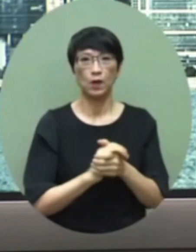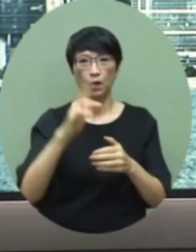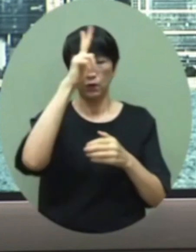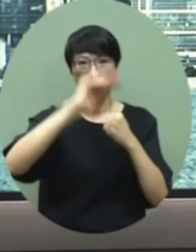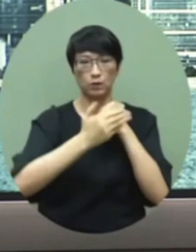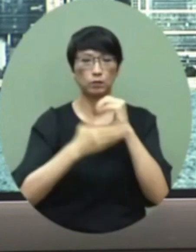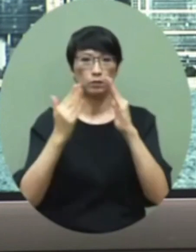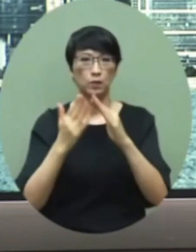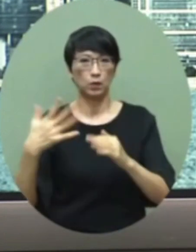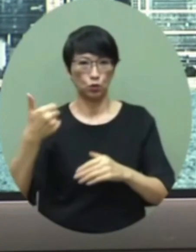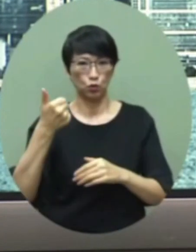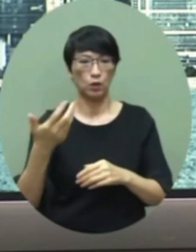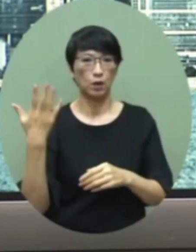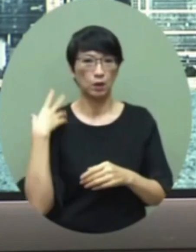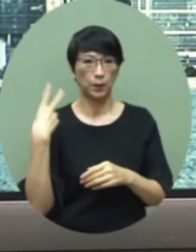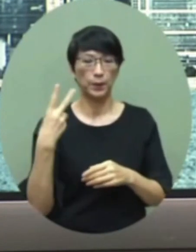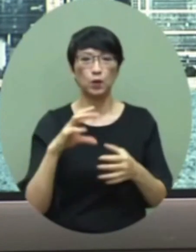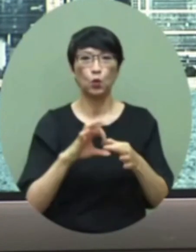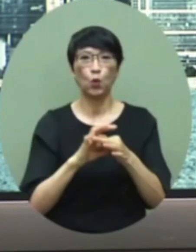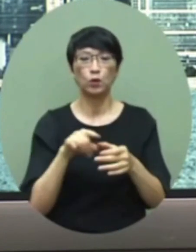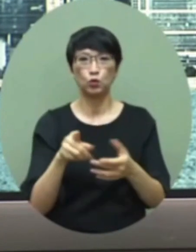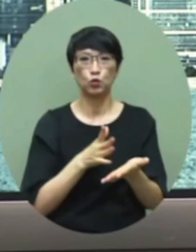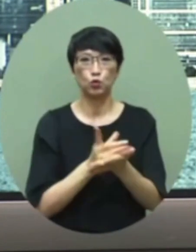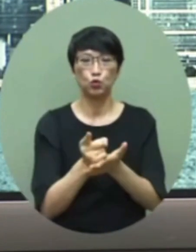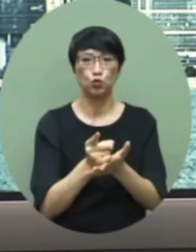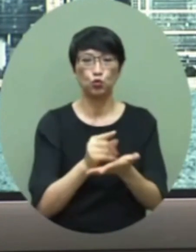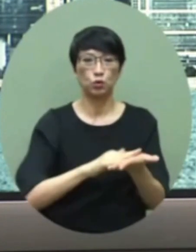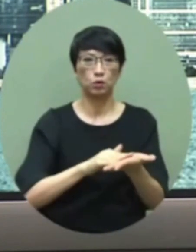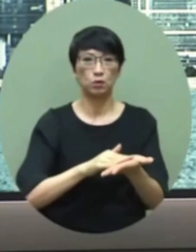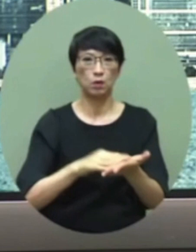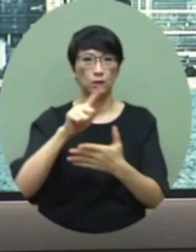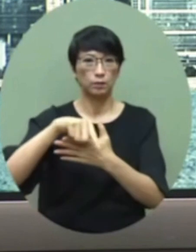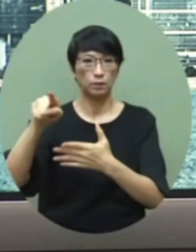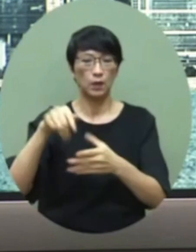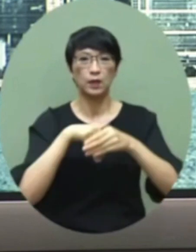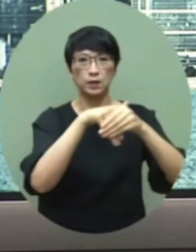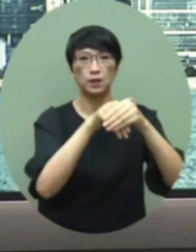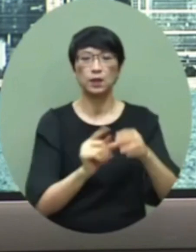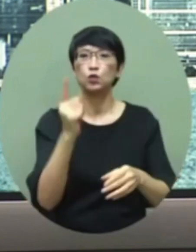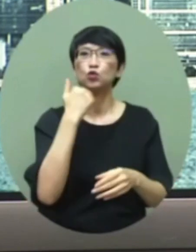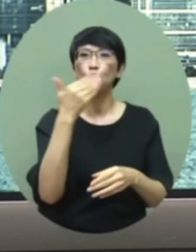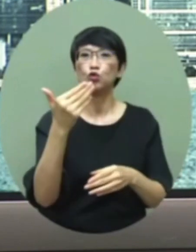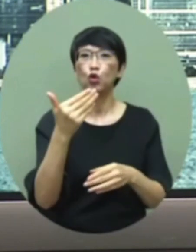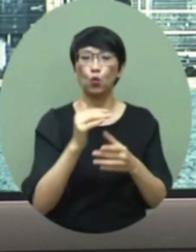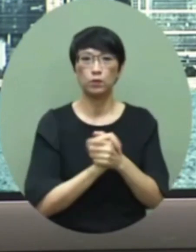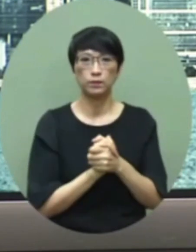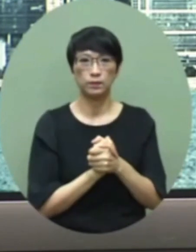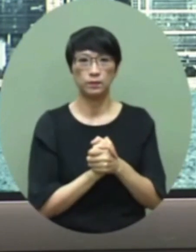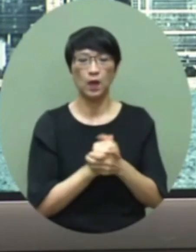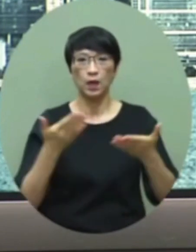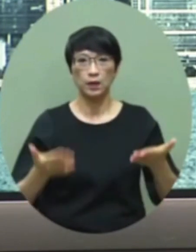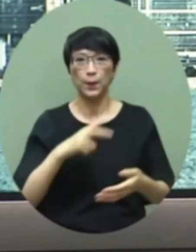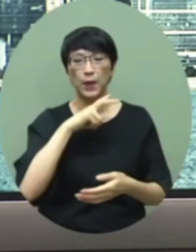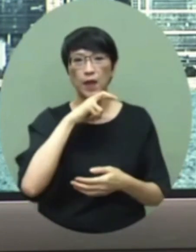長前日就專案認許申請上訴許可，今